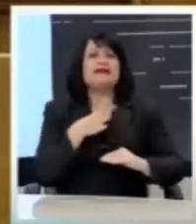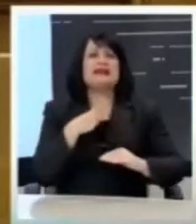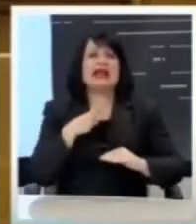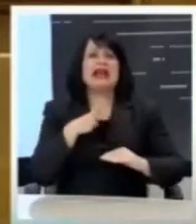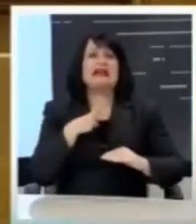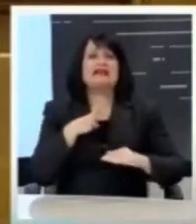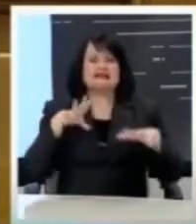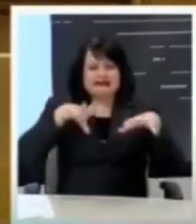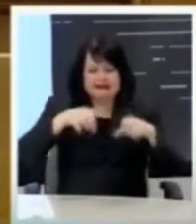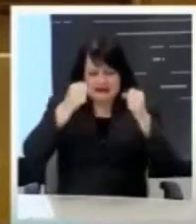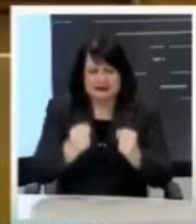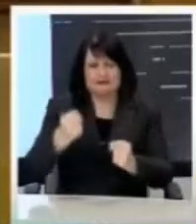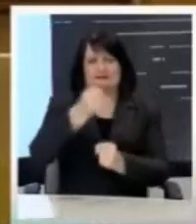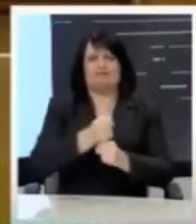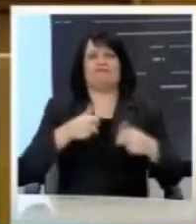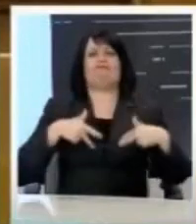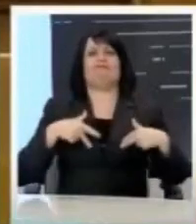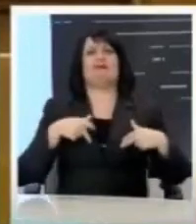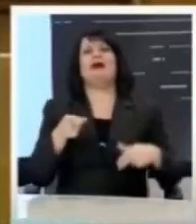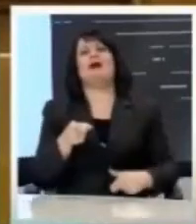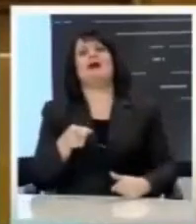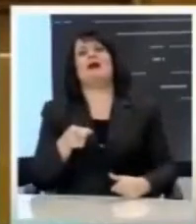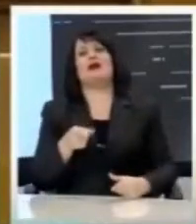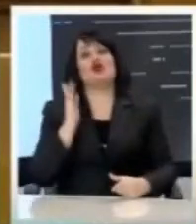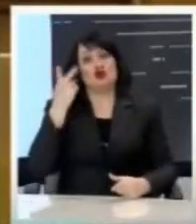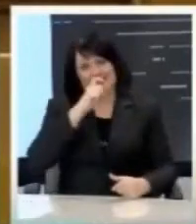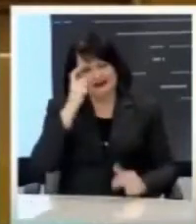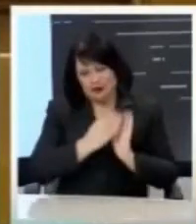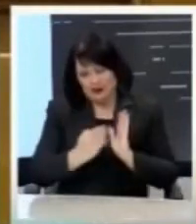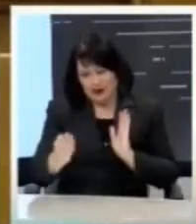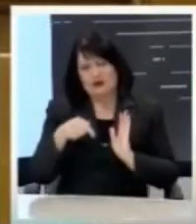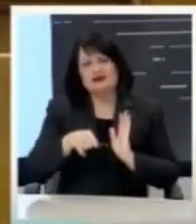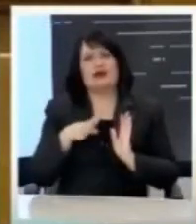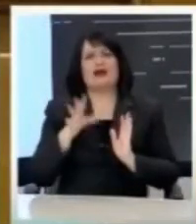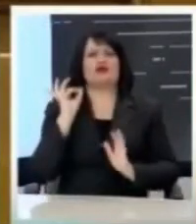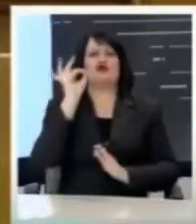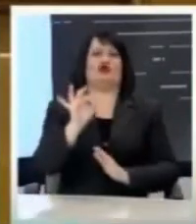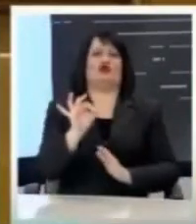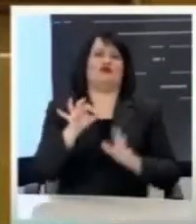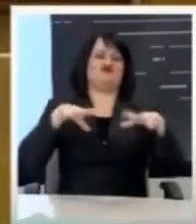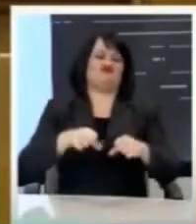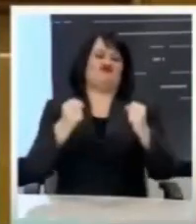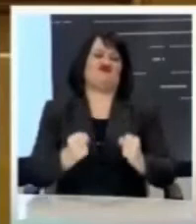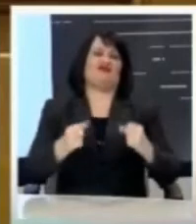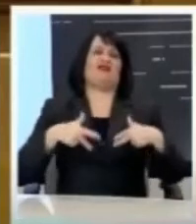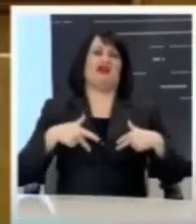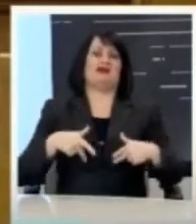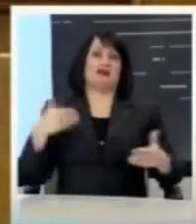και με δόντια στην εξουσία σε μια πολύ δύσκολη περίοδο για σας τότε. Οι μέρες αυτές όμως, κύριε Μητσοτάκη,